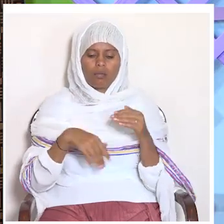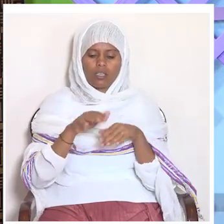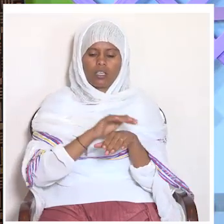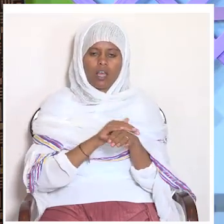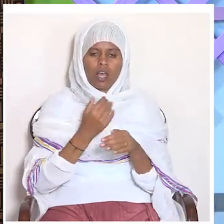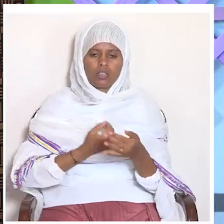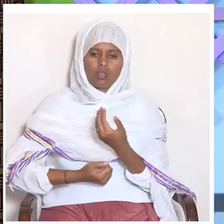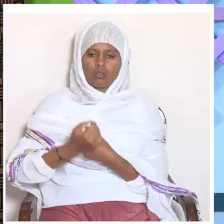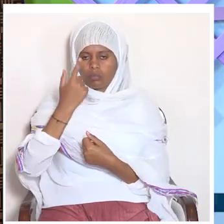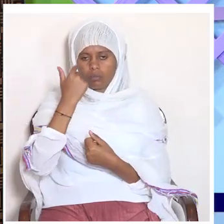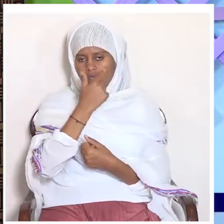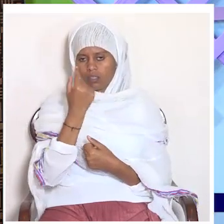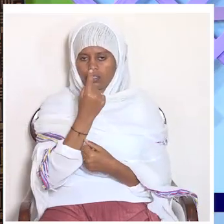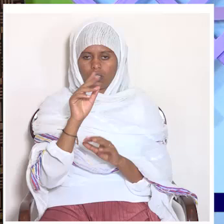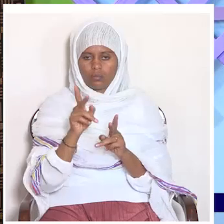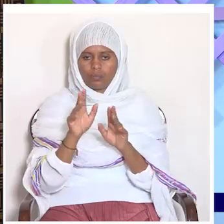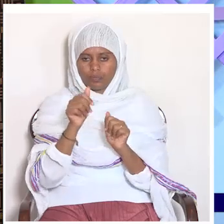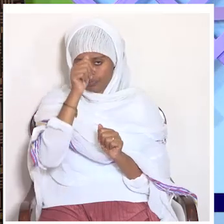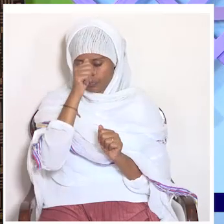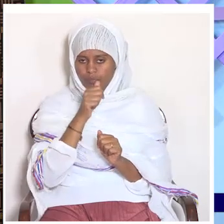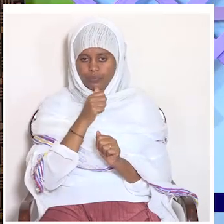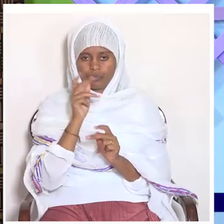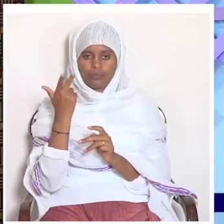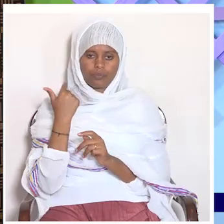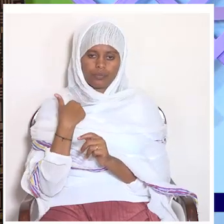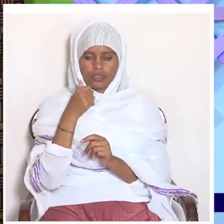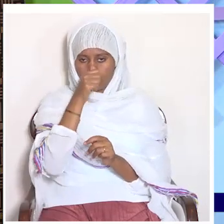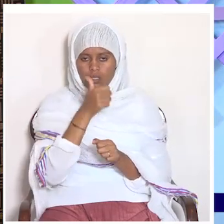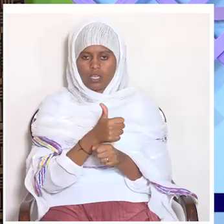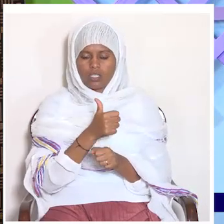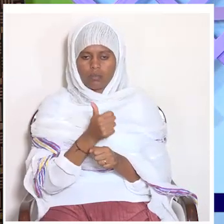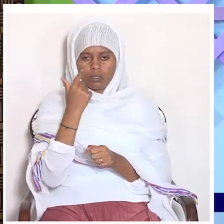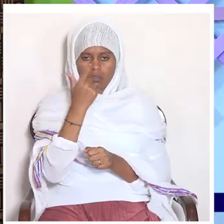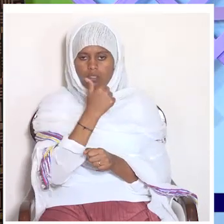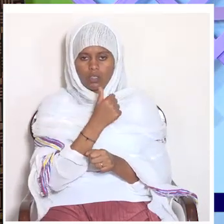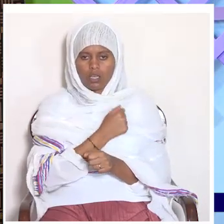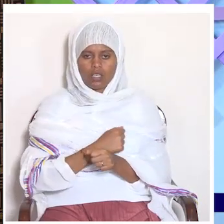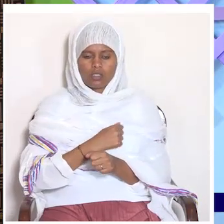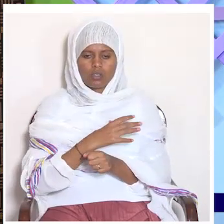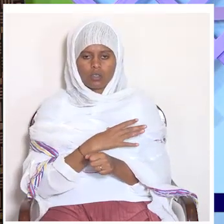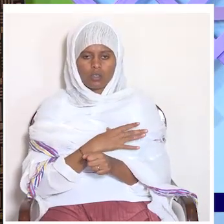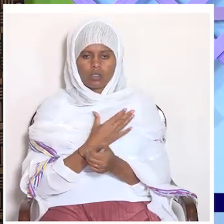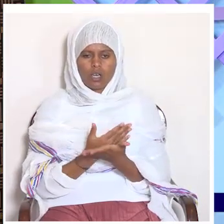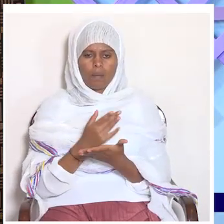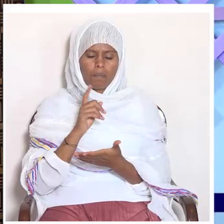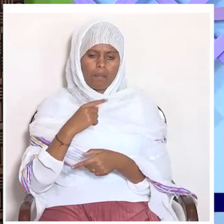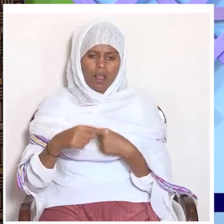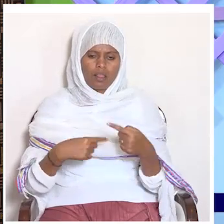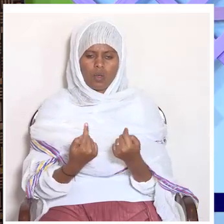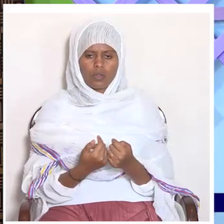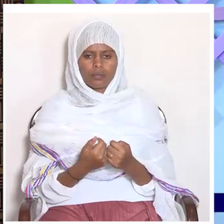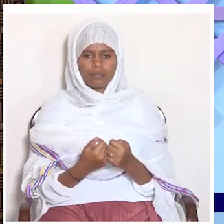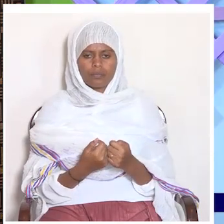ብጀካ ኣብ ልዕሊ ሓጢኣቱ ምብካይ ከም ዝብለና ኣቦታትና። ኣቦና ኣዳም ከምዚ ኢሉ ክበኪ ከምዚ ኢሉ ክሓዝን ከሎ